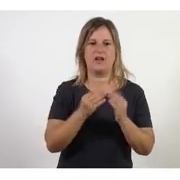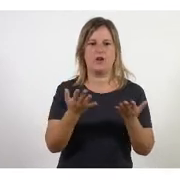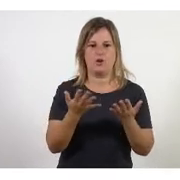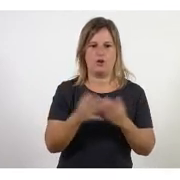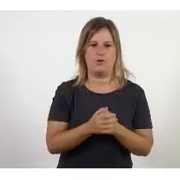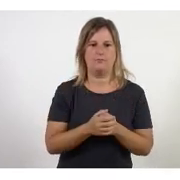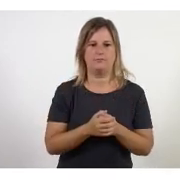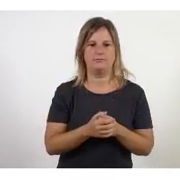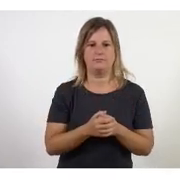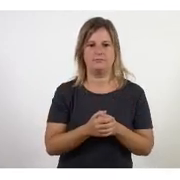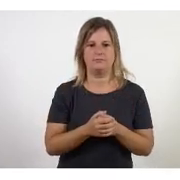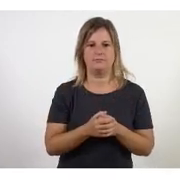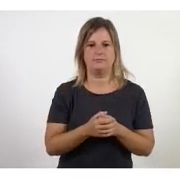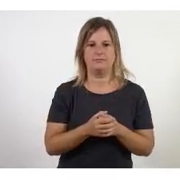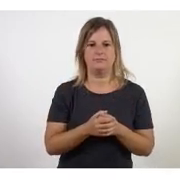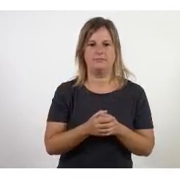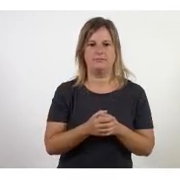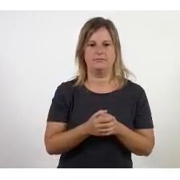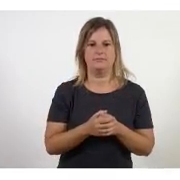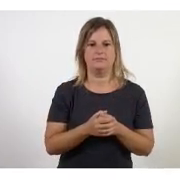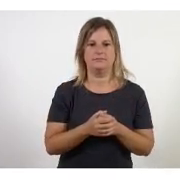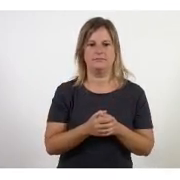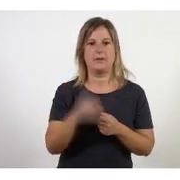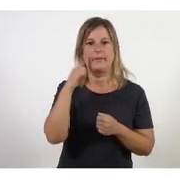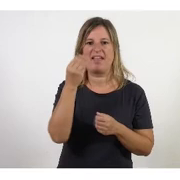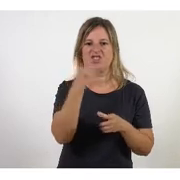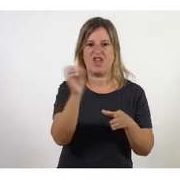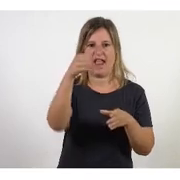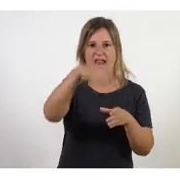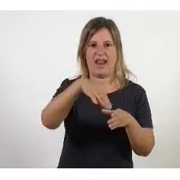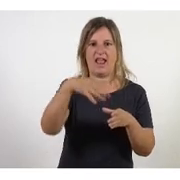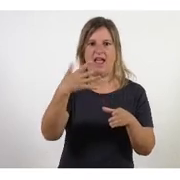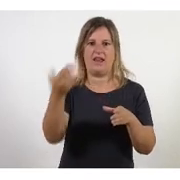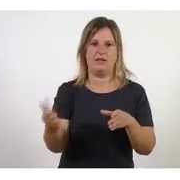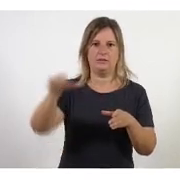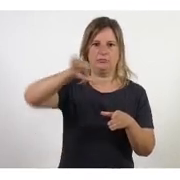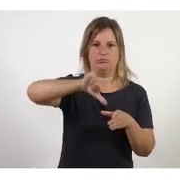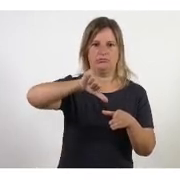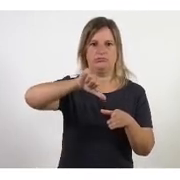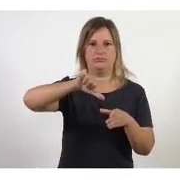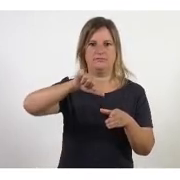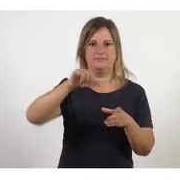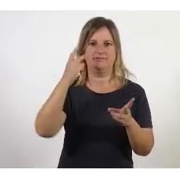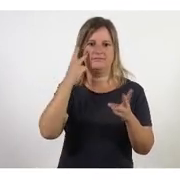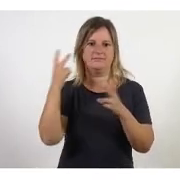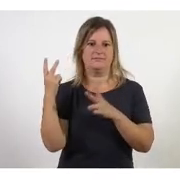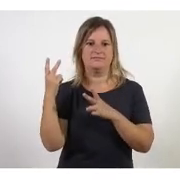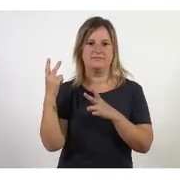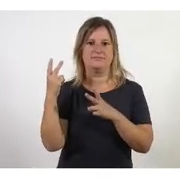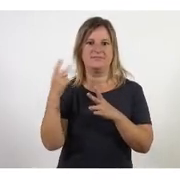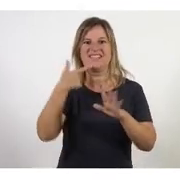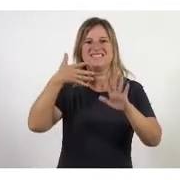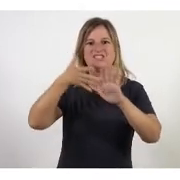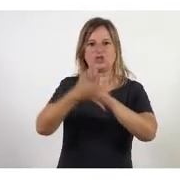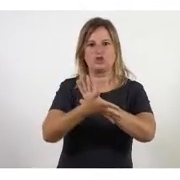amb el gel. Ja tenim. Ara afegim aquesta part de beguda. Veieu? Això és la feina de